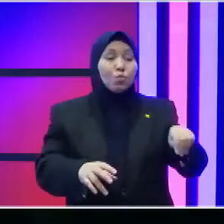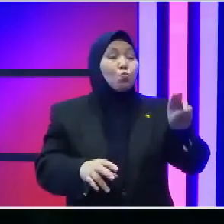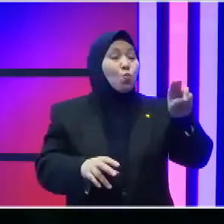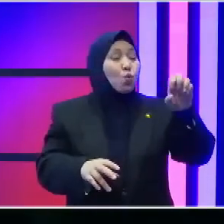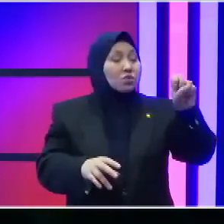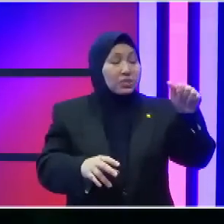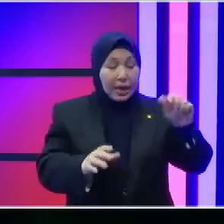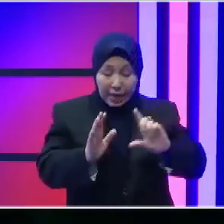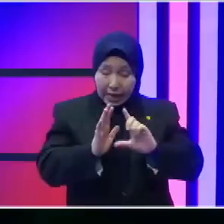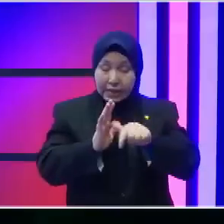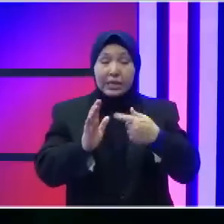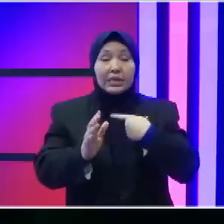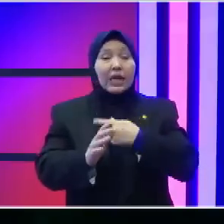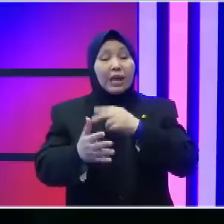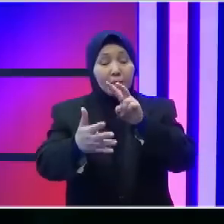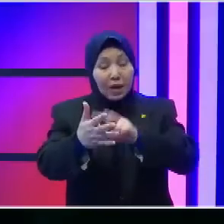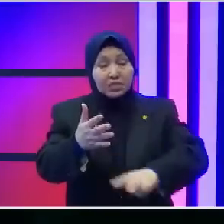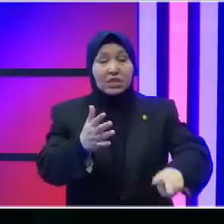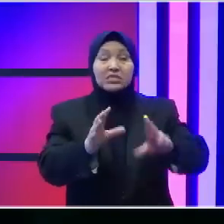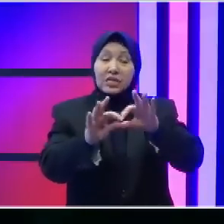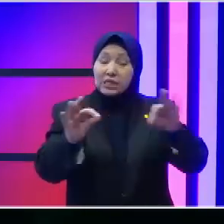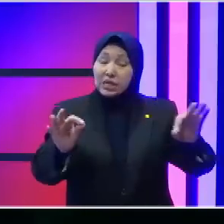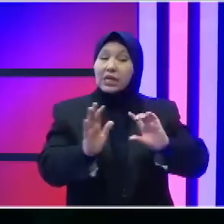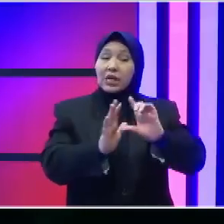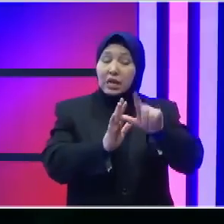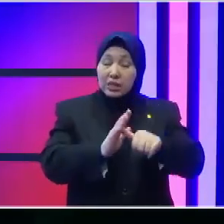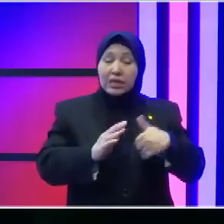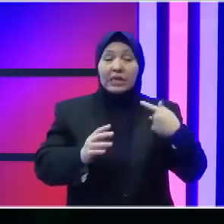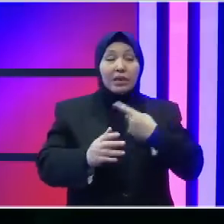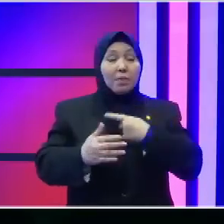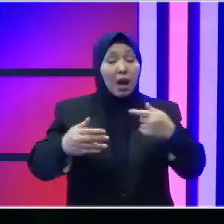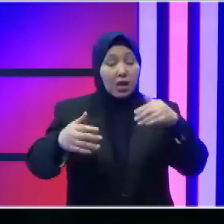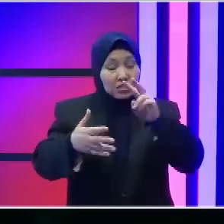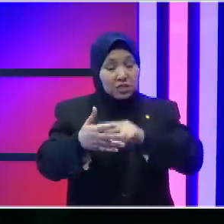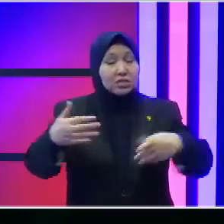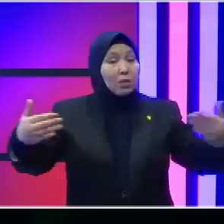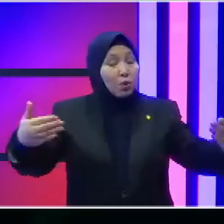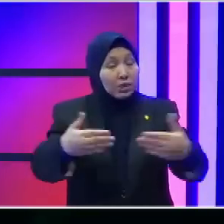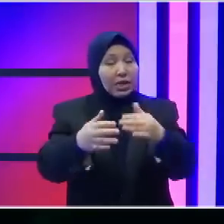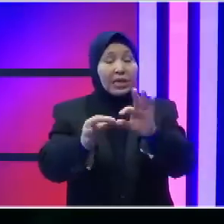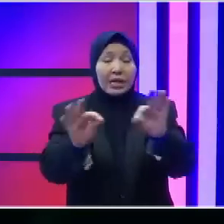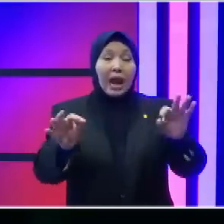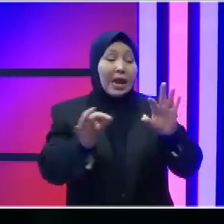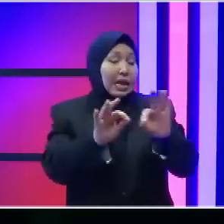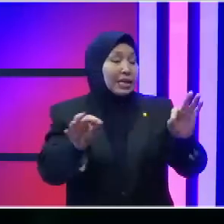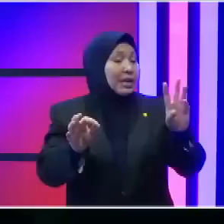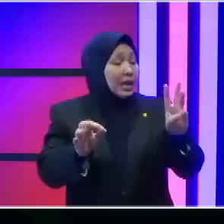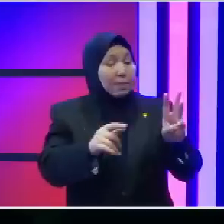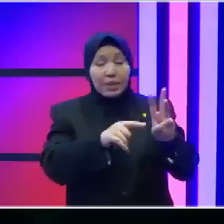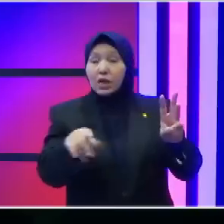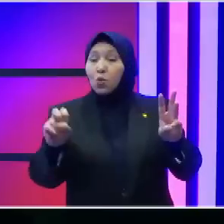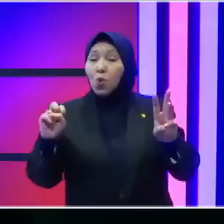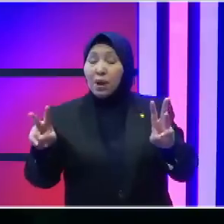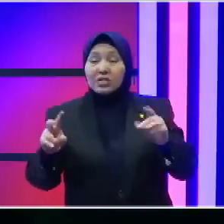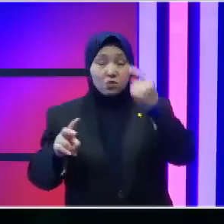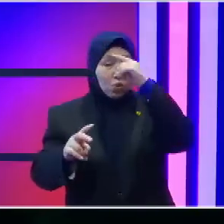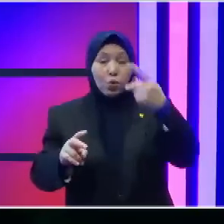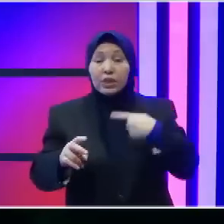ceritanya sebentar nanti. Jadi kita baca sambungannya pada ayat 6 hingga ayat 12 untuk sama-sama